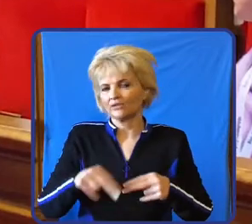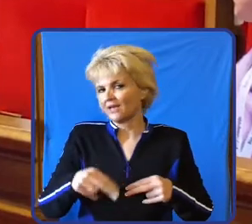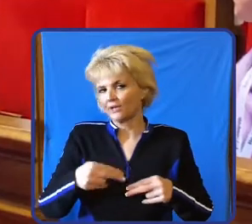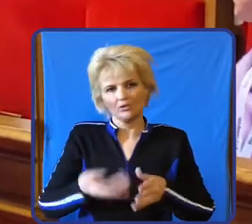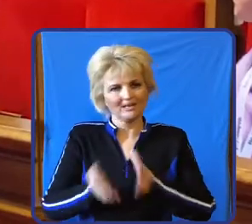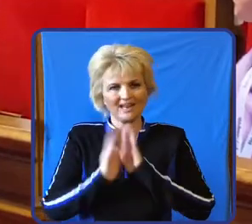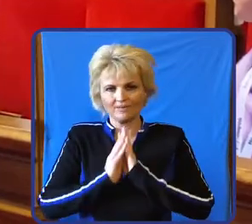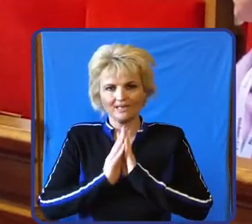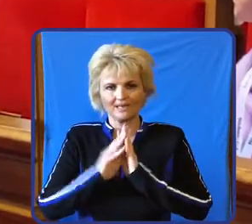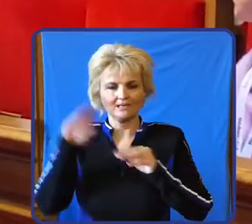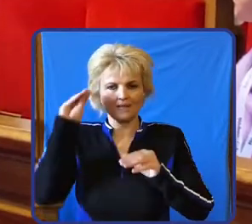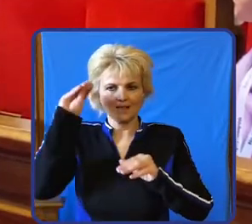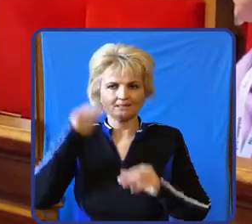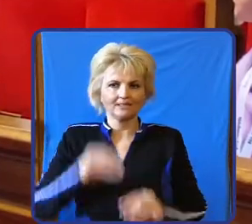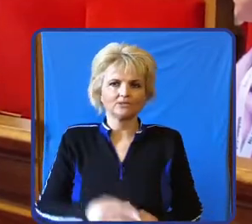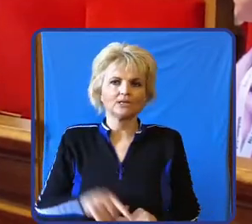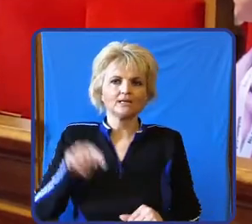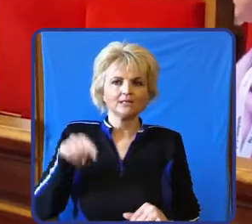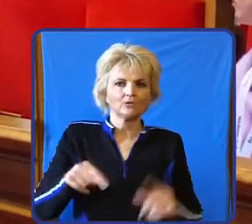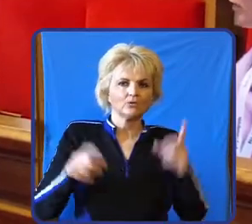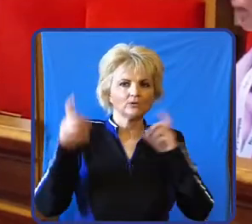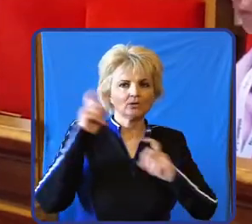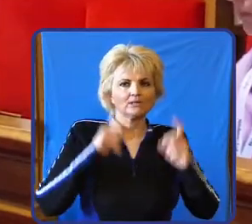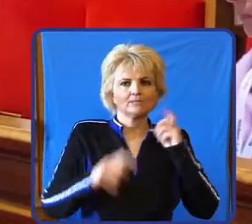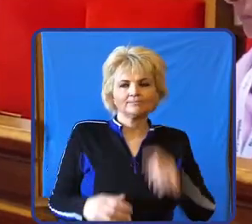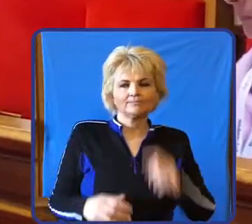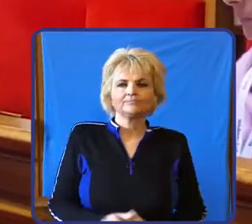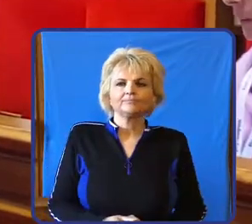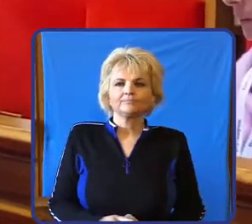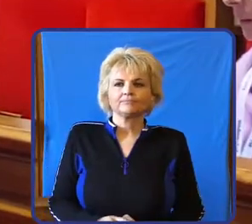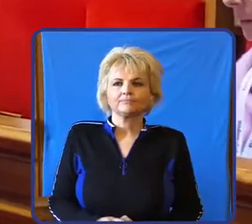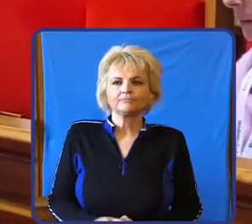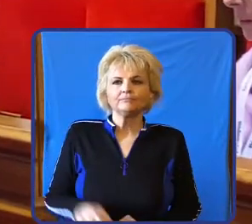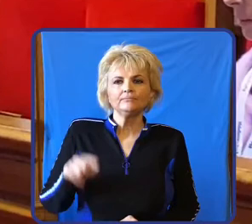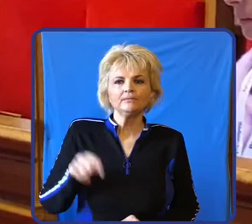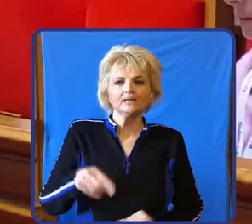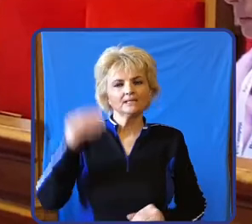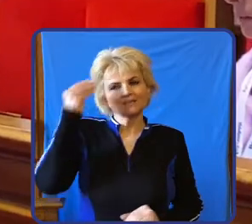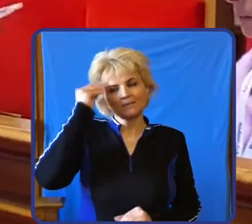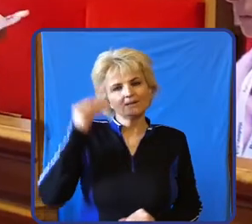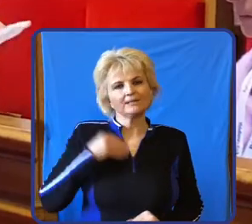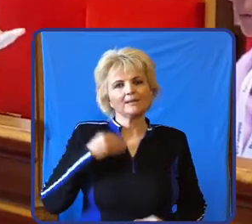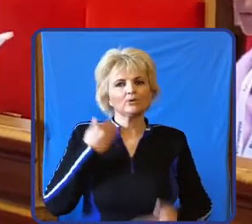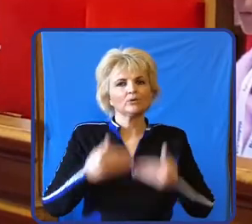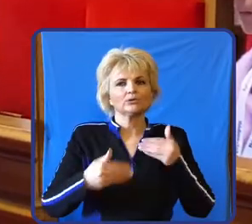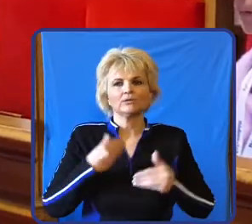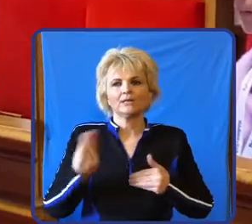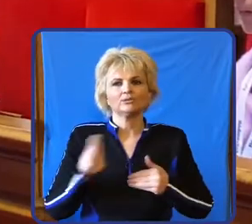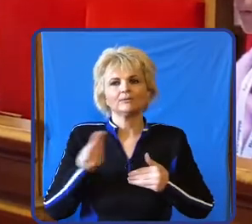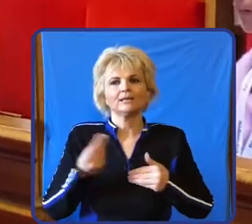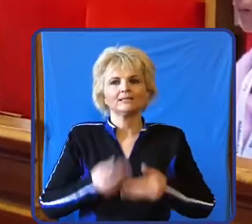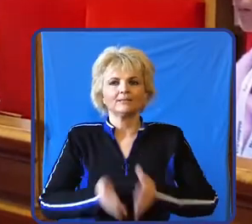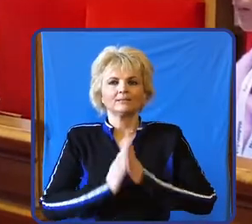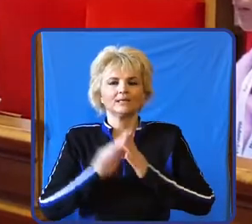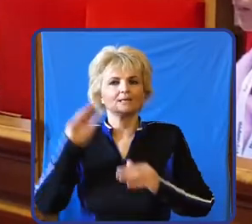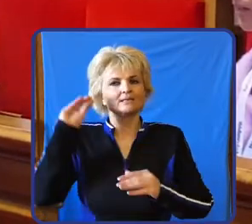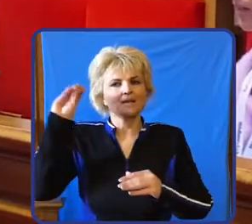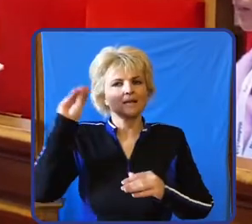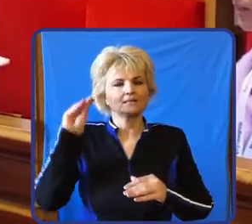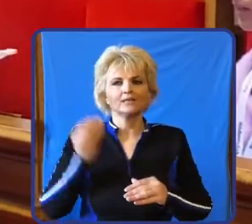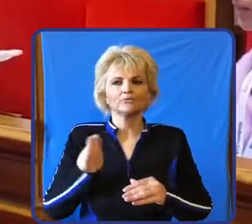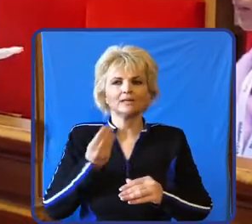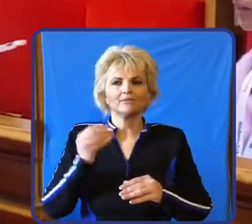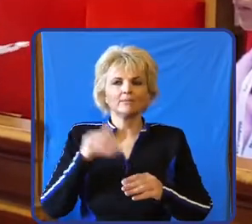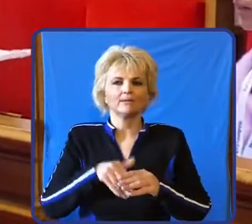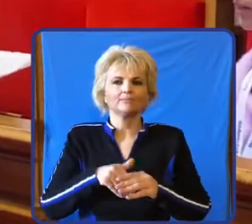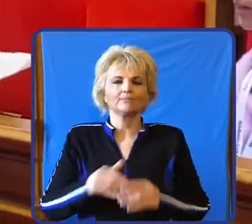jelentést. Tehát én erre gondoltam, hogy ezt nem értem, hogy a közgyűlés miért nem kér jelentést, vagy ez miért van benne. Nem